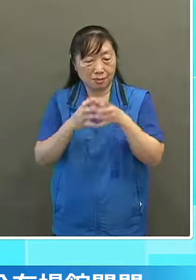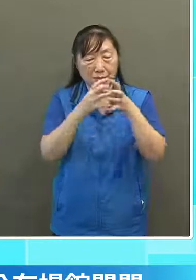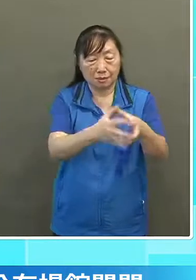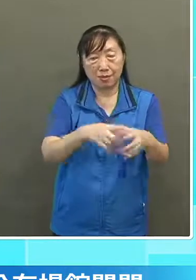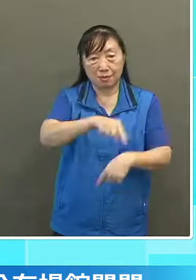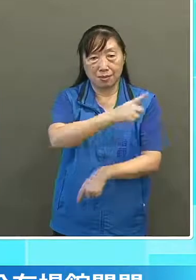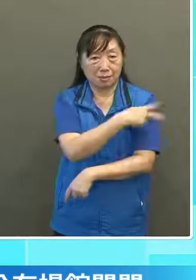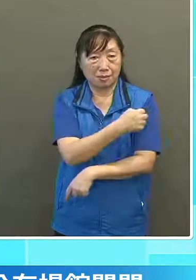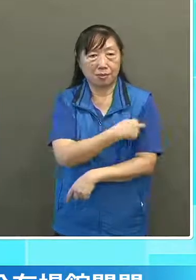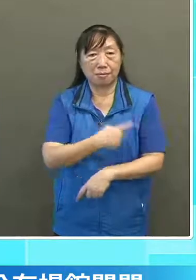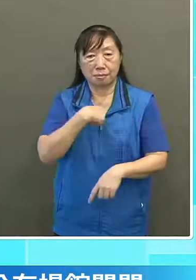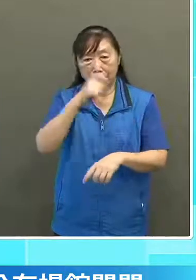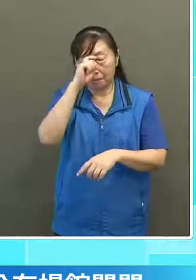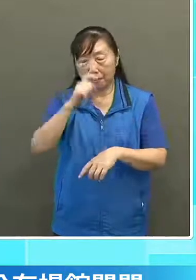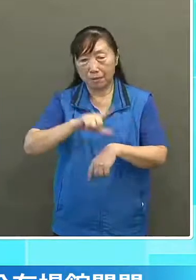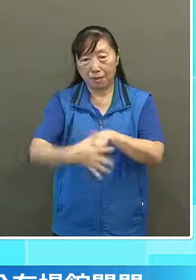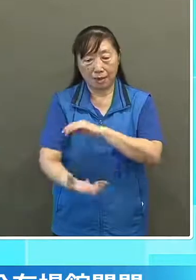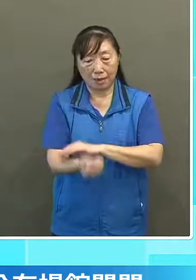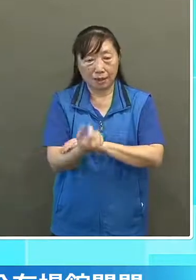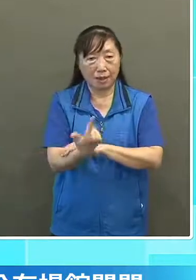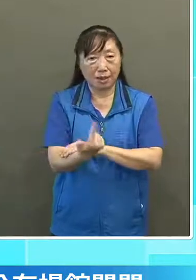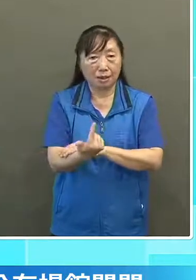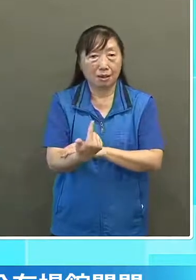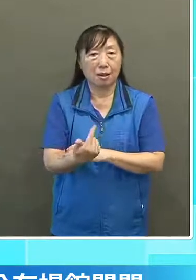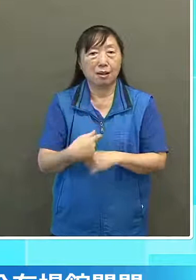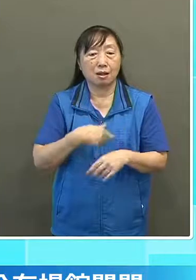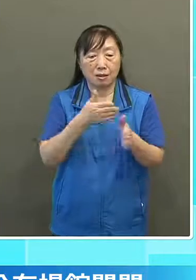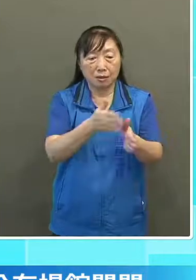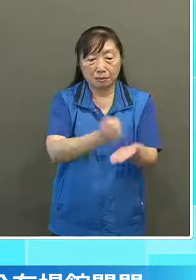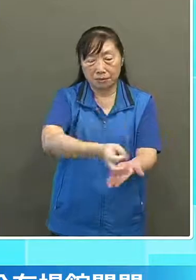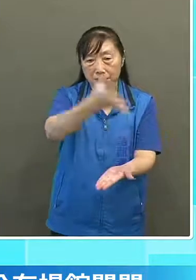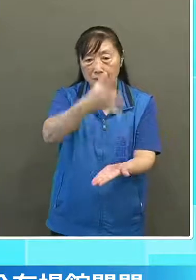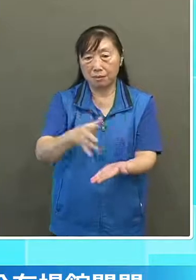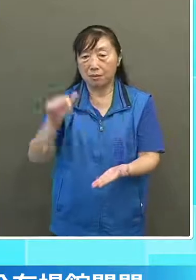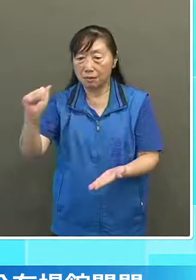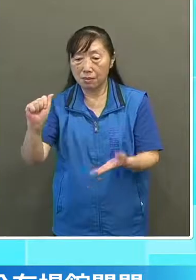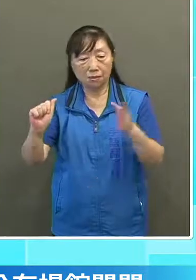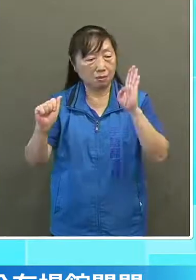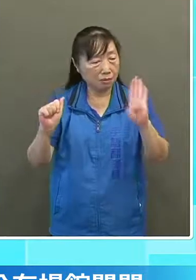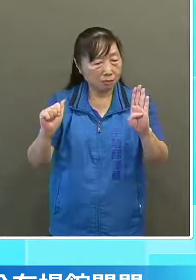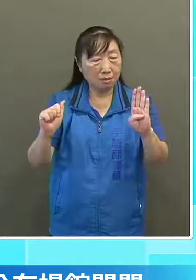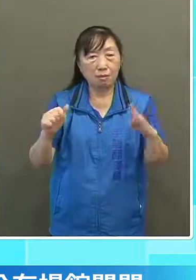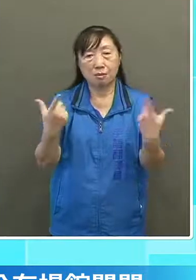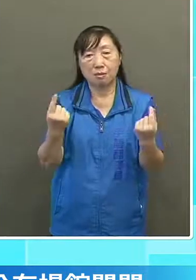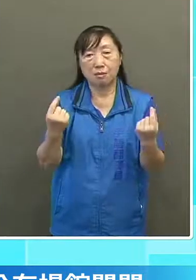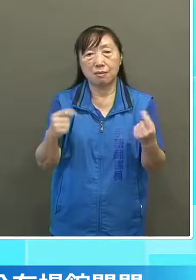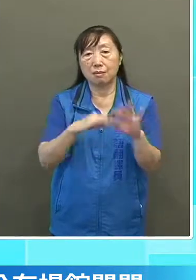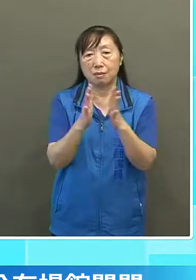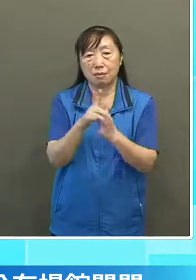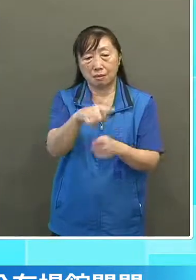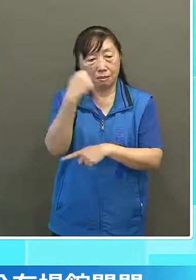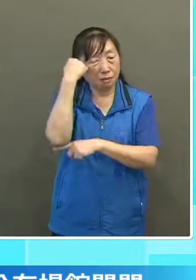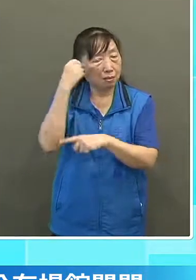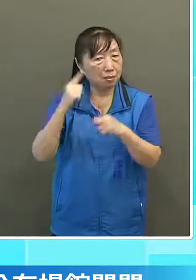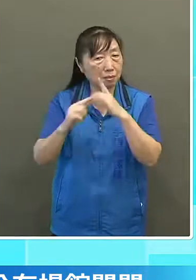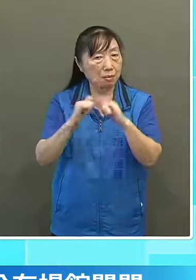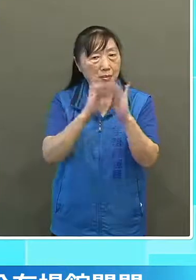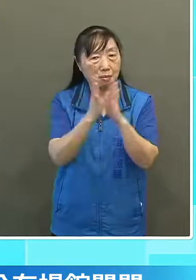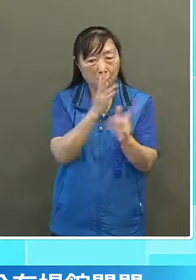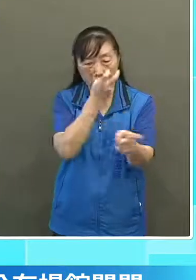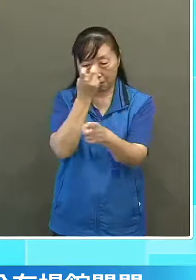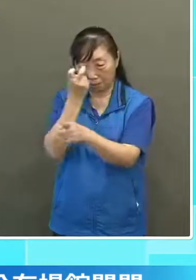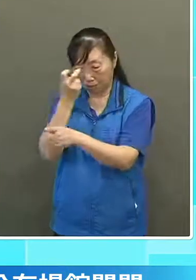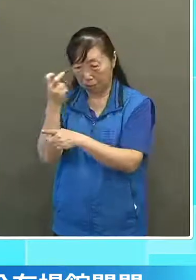快速的方式把整个大楼，不管是 A 栋跟 B 栋，所有住户能够把它筛检完